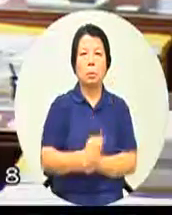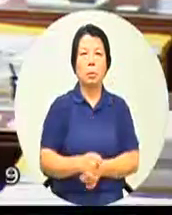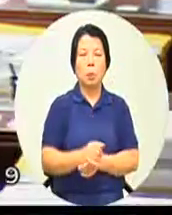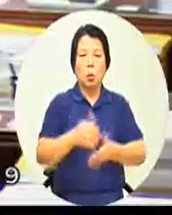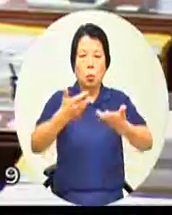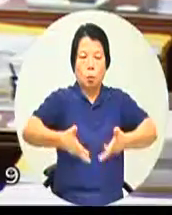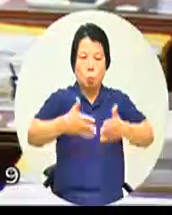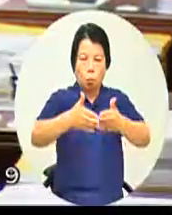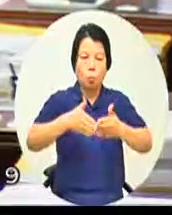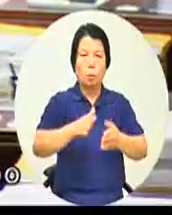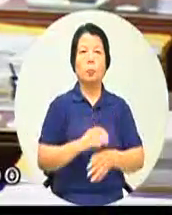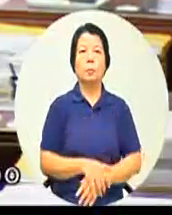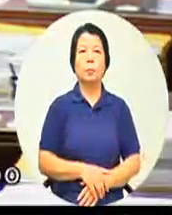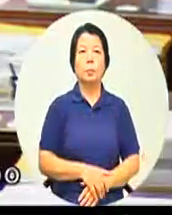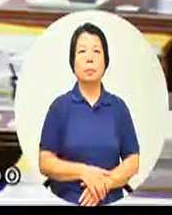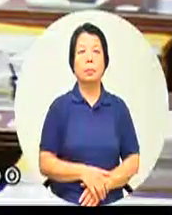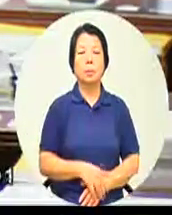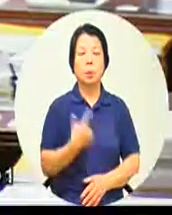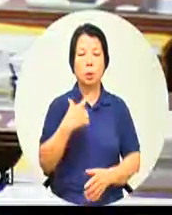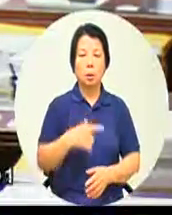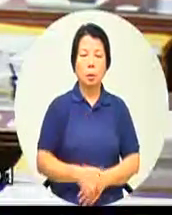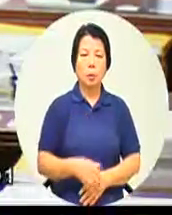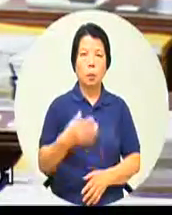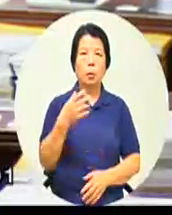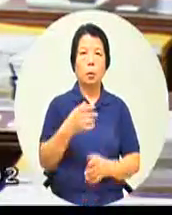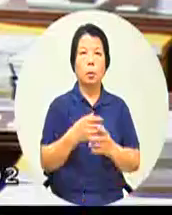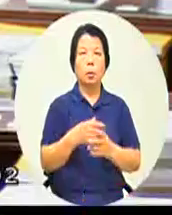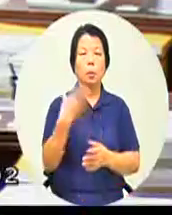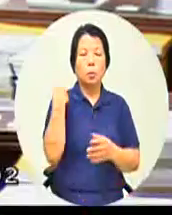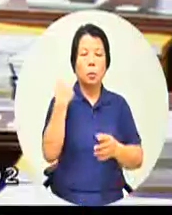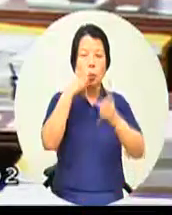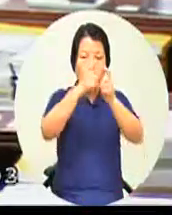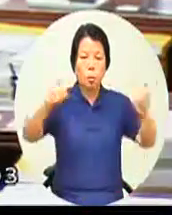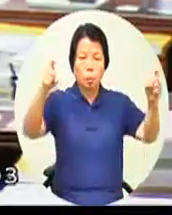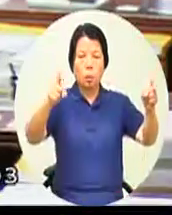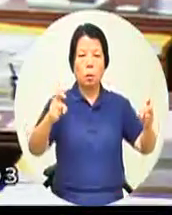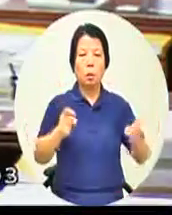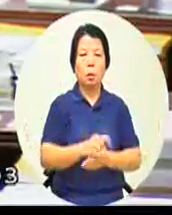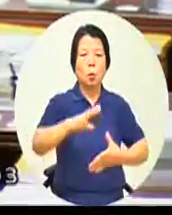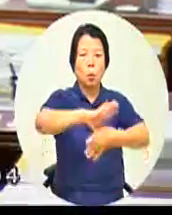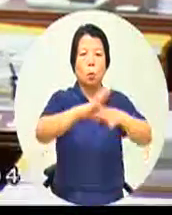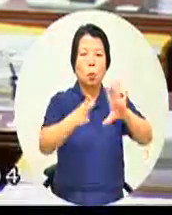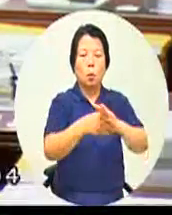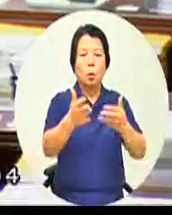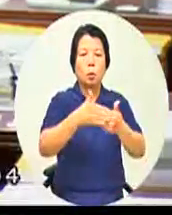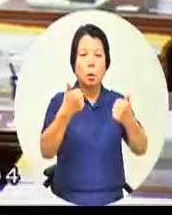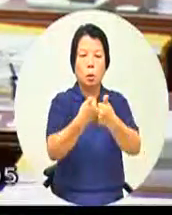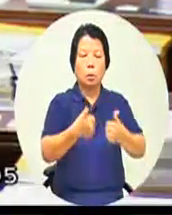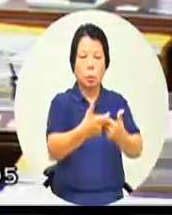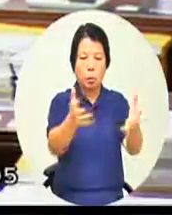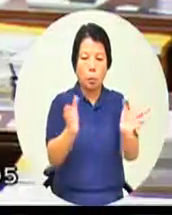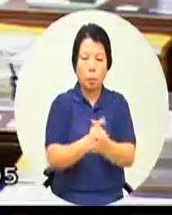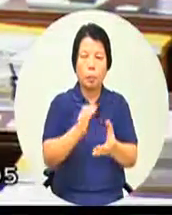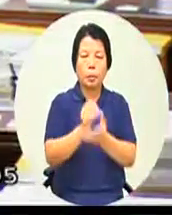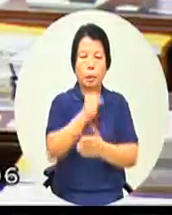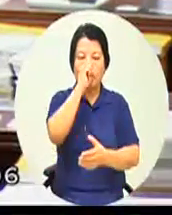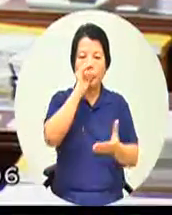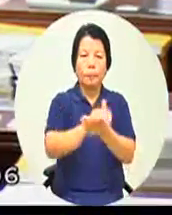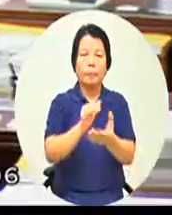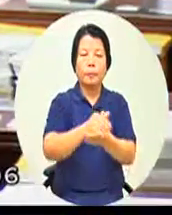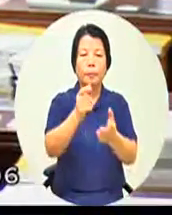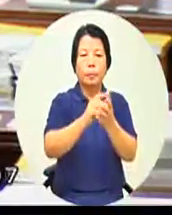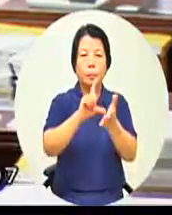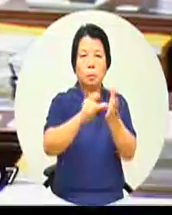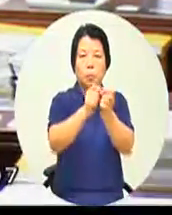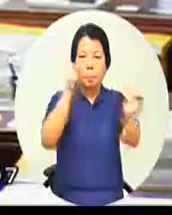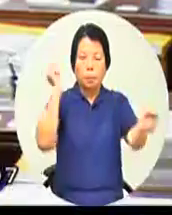常重要。那其实我们在旧城这里哈有一批人，旧城文化协会有一批好朋友哈，他们其实长期以来在